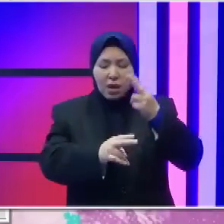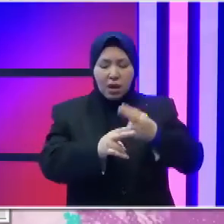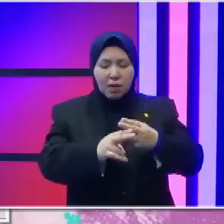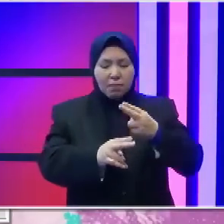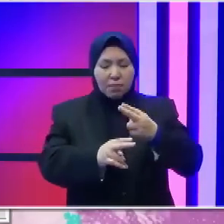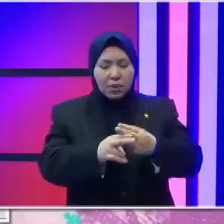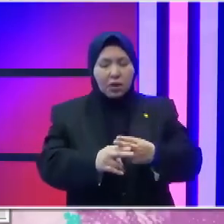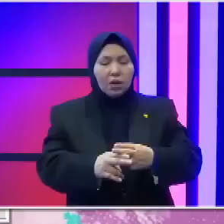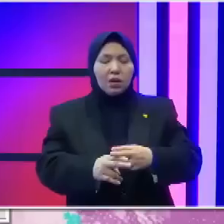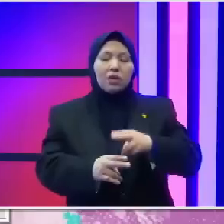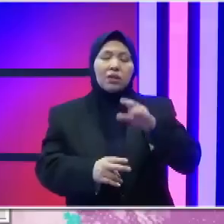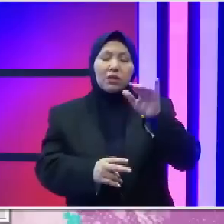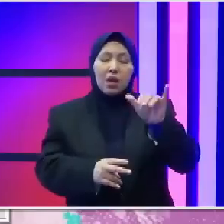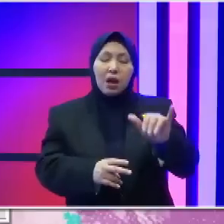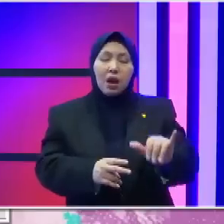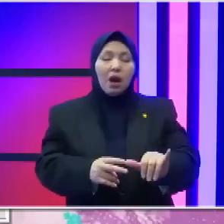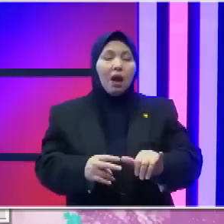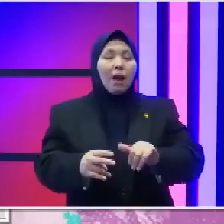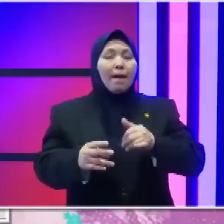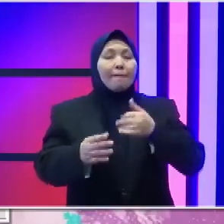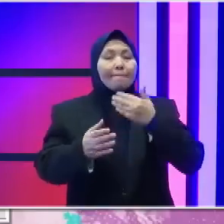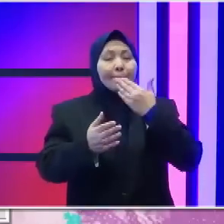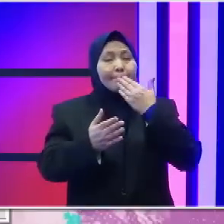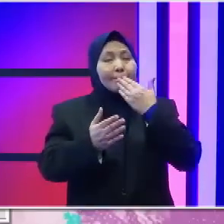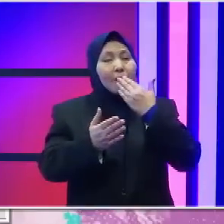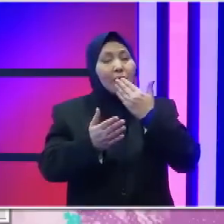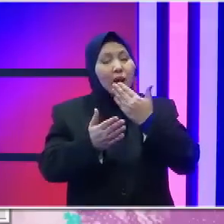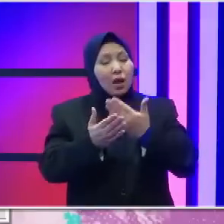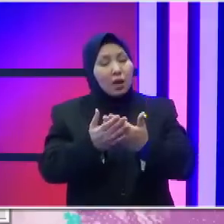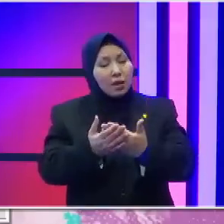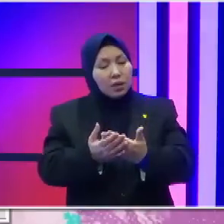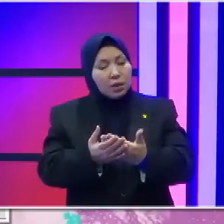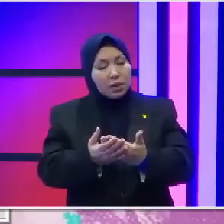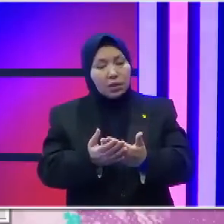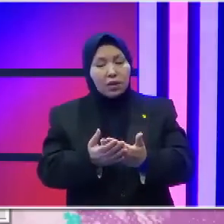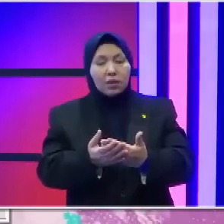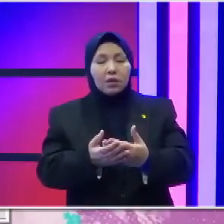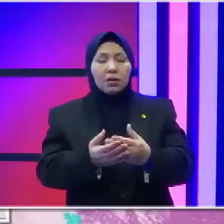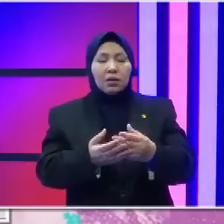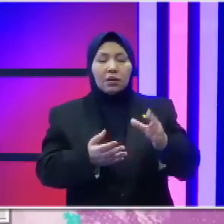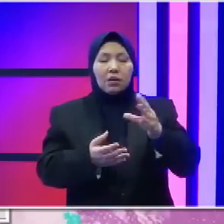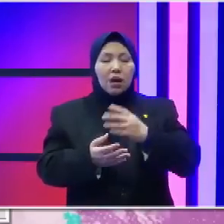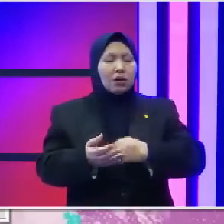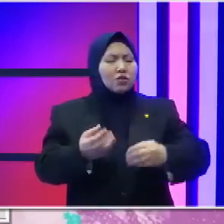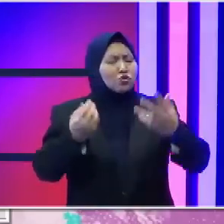asma'ul husna wa hal